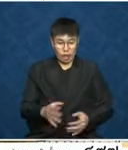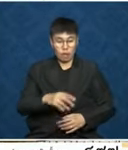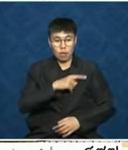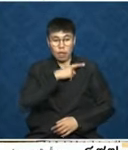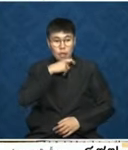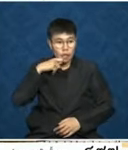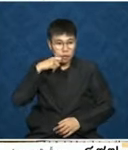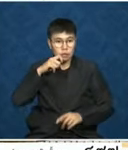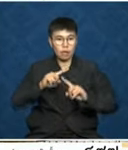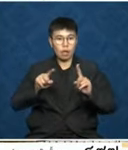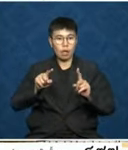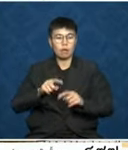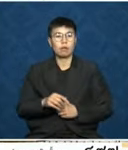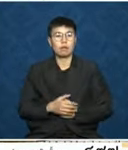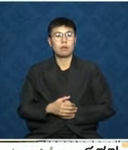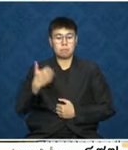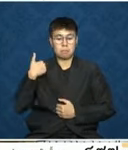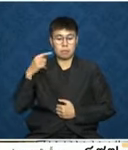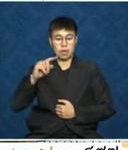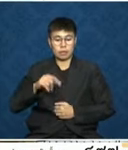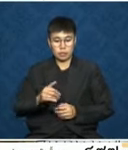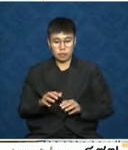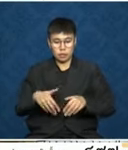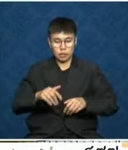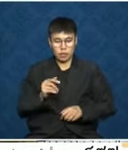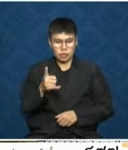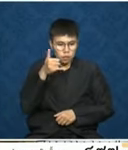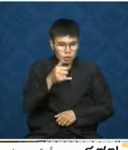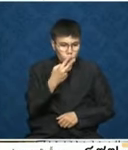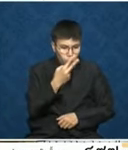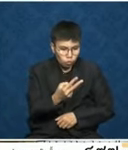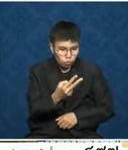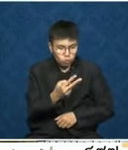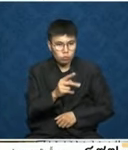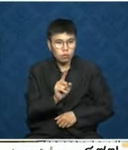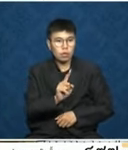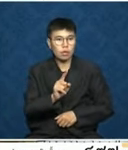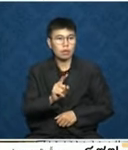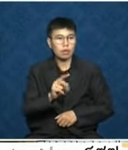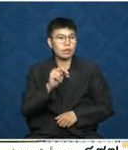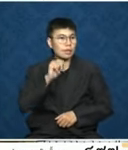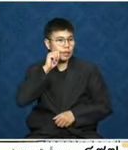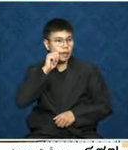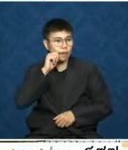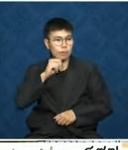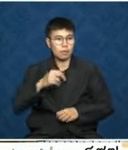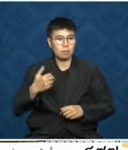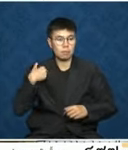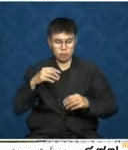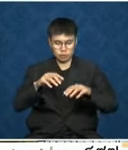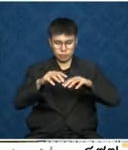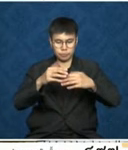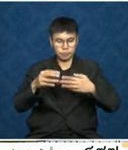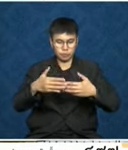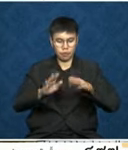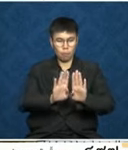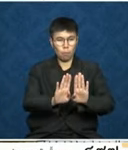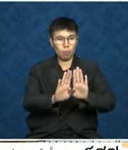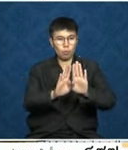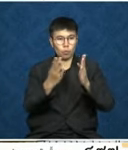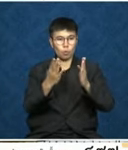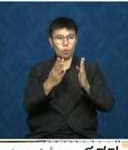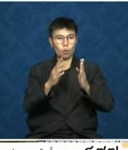ใหญ่บ้านได้และชาวบ้านได้ลงการสำรวจพื้นที่แล้วว่าประตูนหน้าประตูฝายน้ำรถนี่เกิดรอยแตกรวดจึงทำให้น้ำในลำ